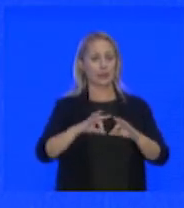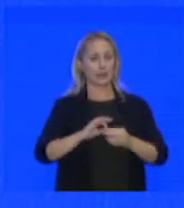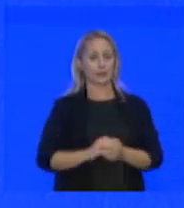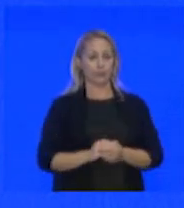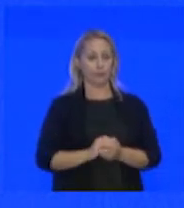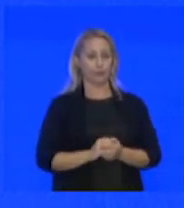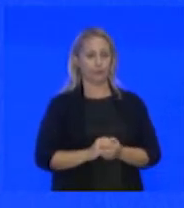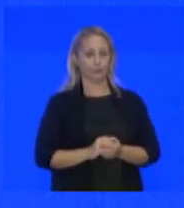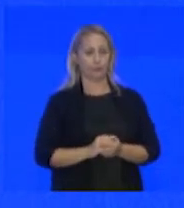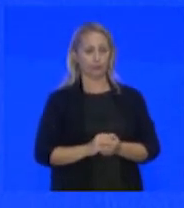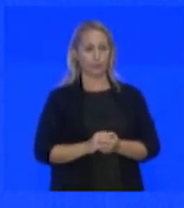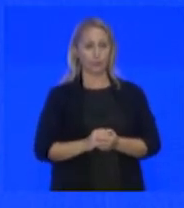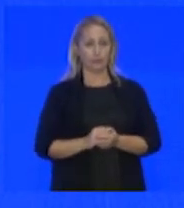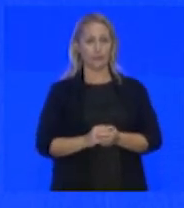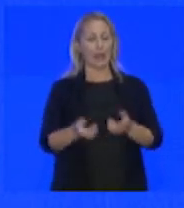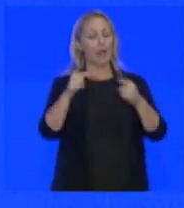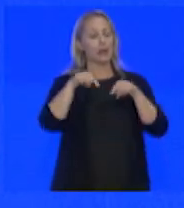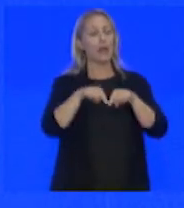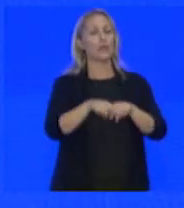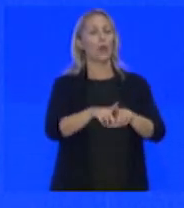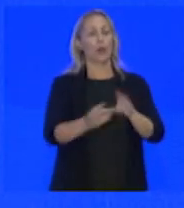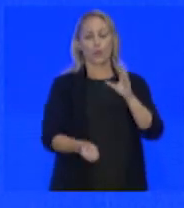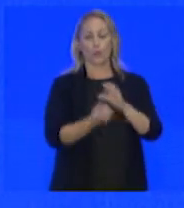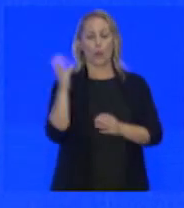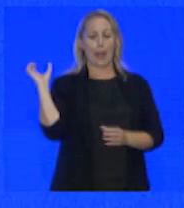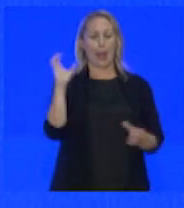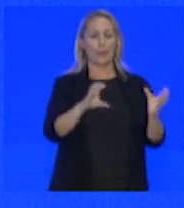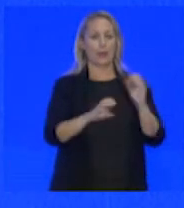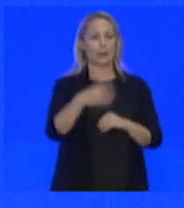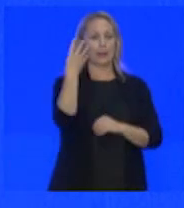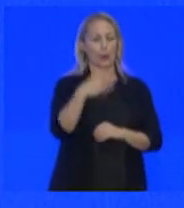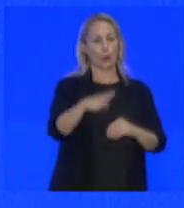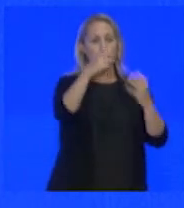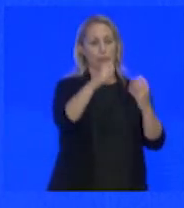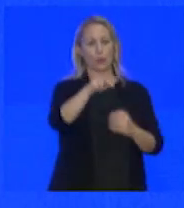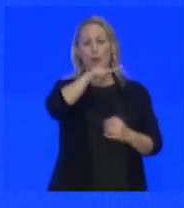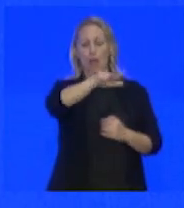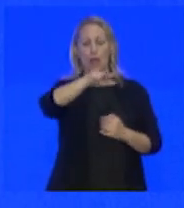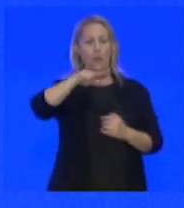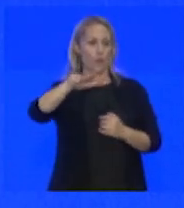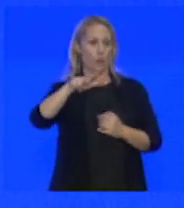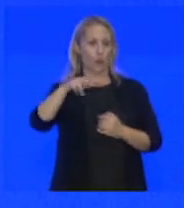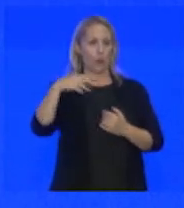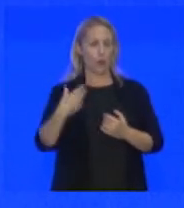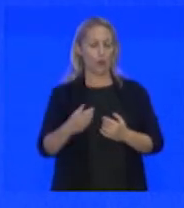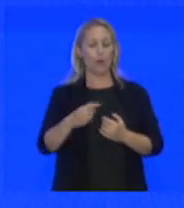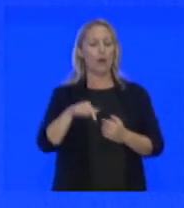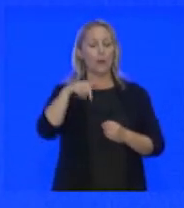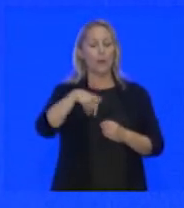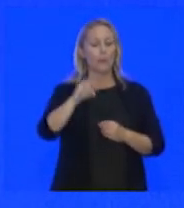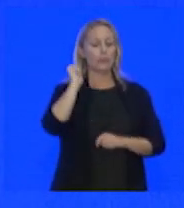Ταυτόχρονα, νέες επενδύσεις αξίας 460 εκατομμυρίων ευρώ θα